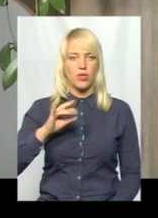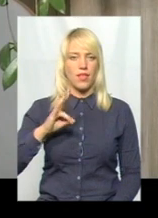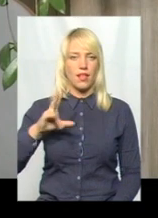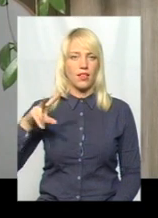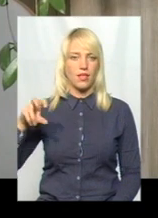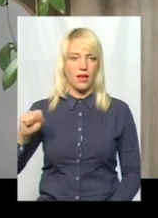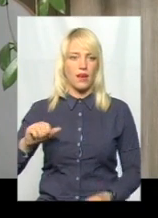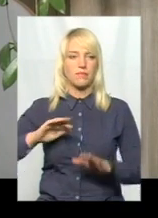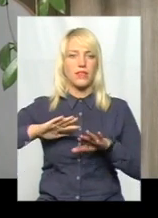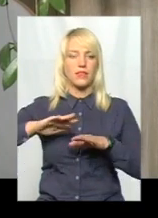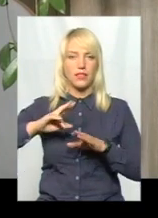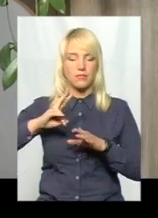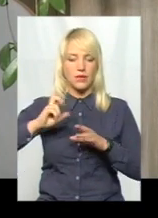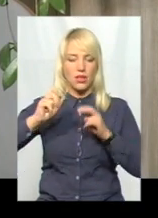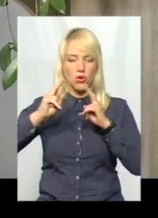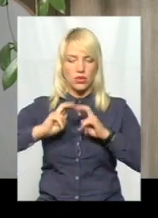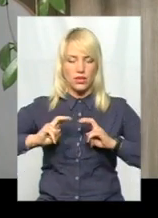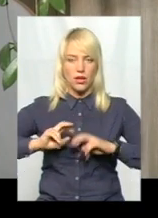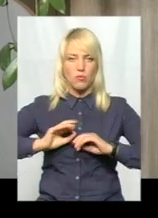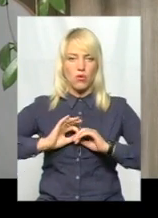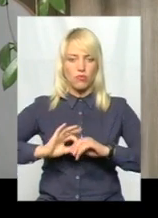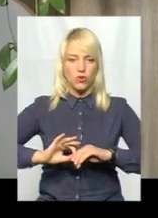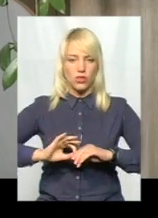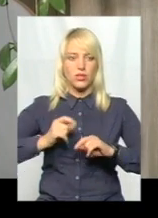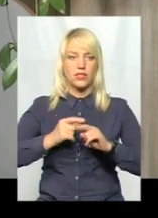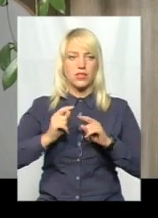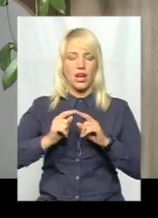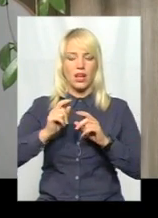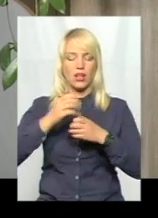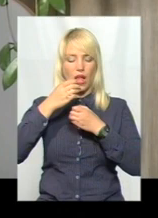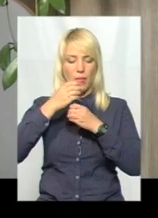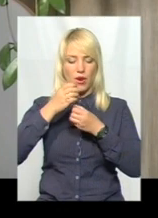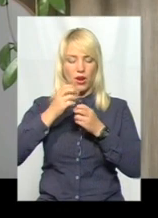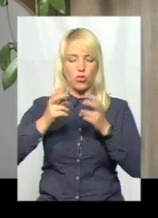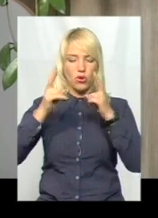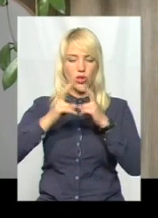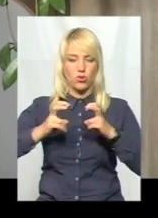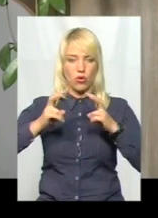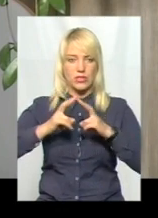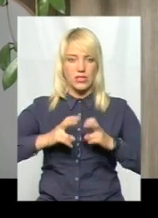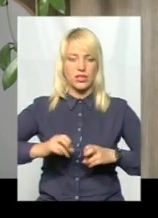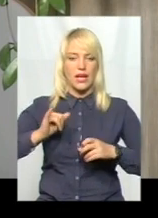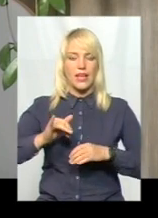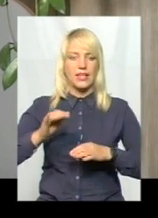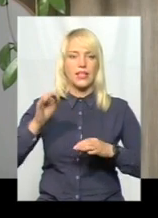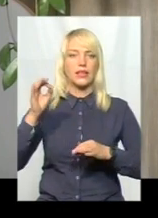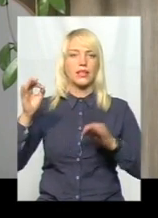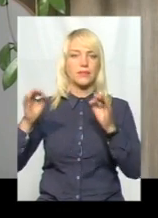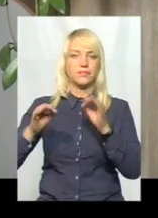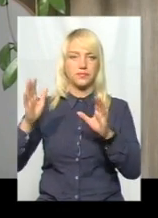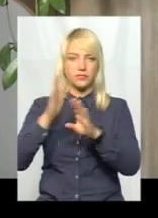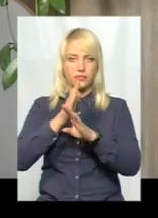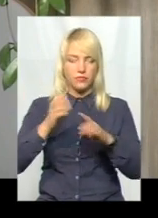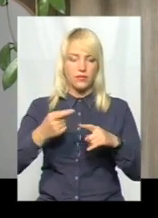проводився лабораторний контроль вдовкілля, в тому числі і харчових продуктів. В шести зразках із